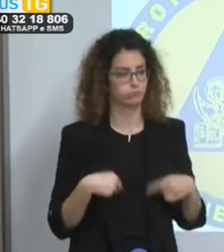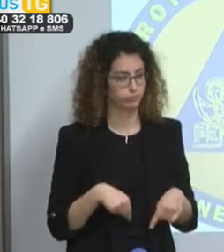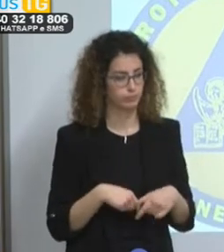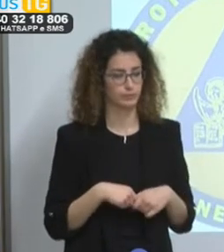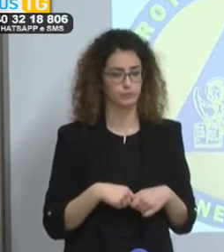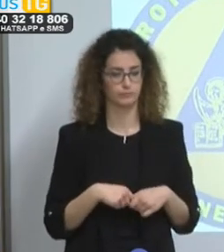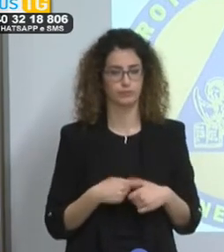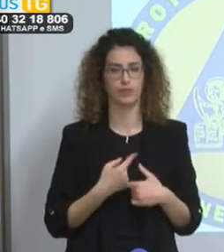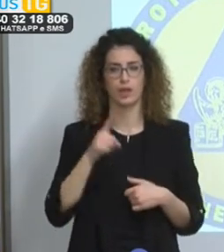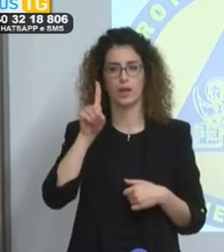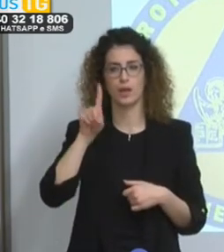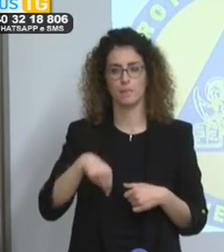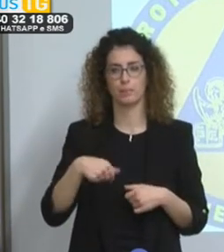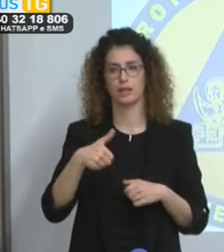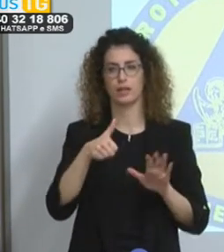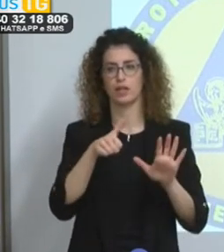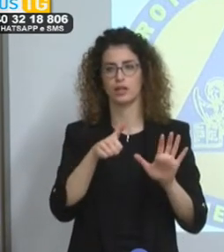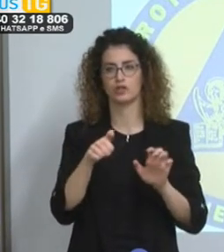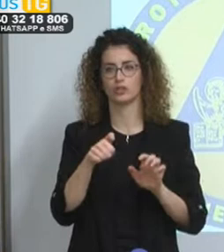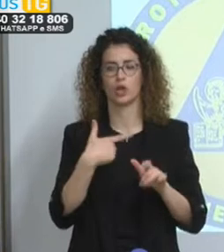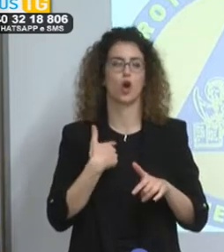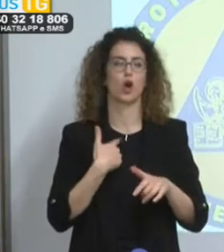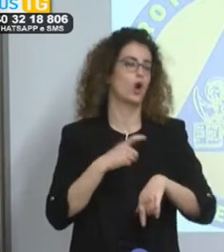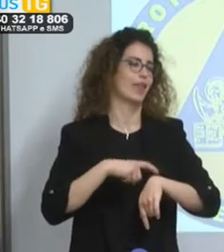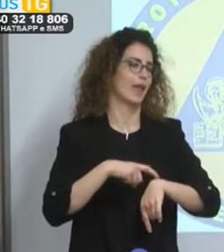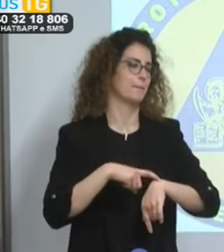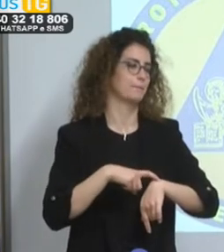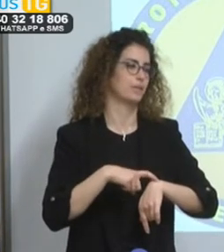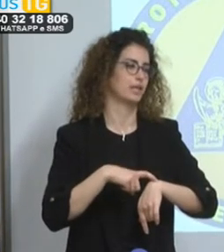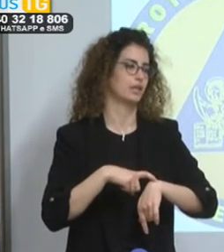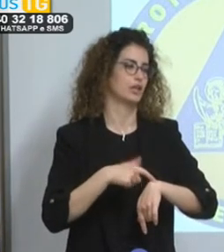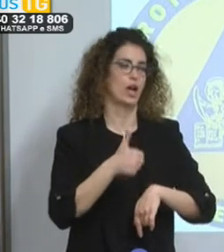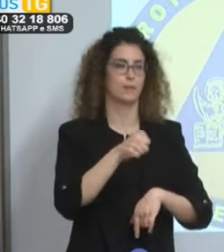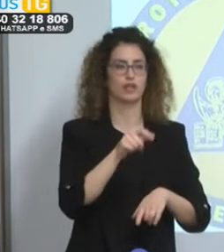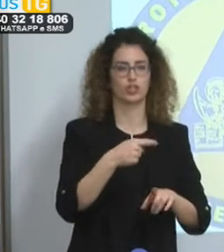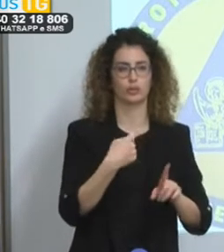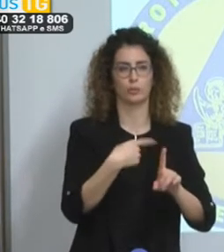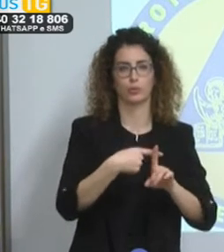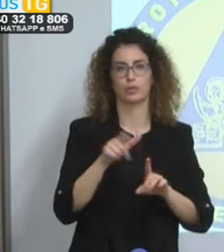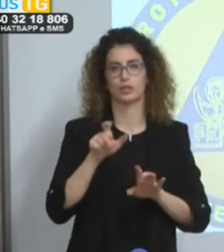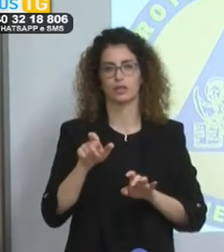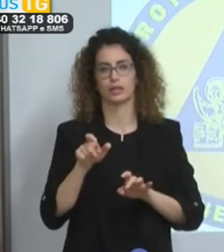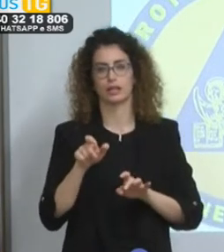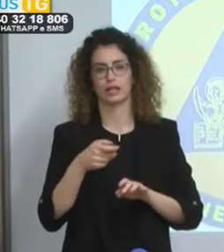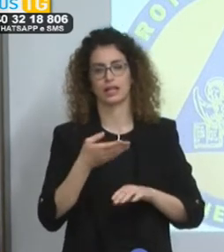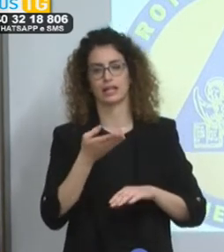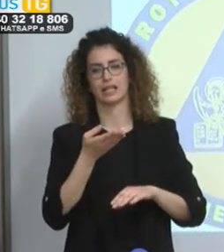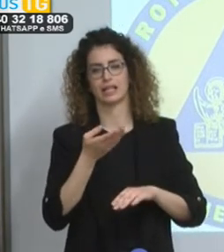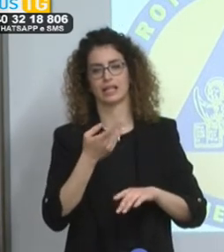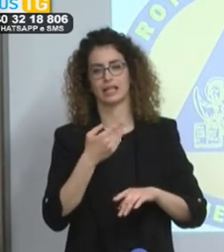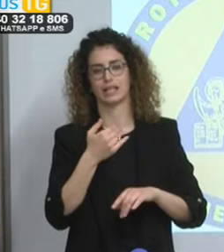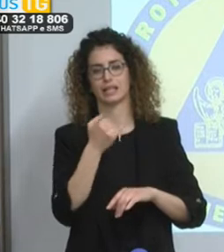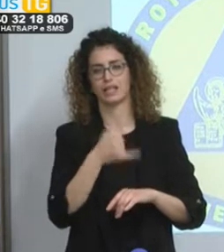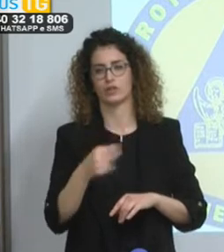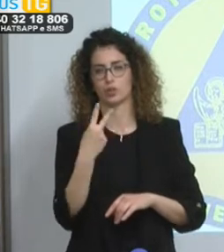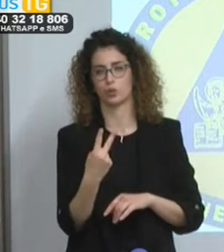Quindi fate 1190. Allora, per avere una previsione di tempi. Per... più 790, cioè, se si diviso fa... 0,80, quindi...